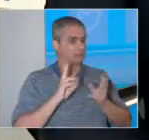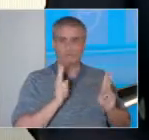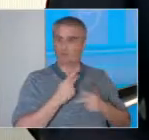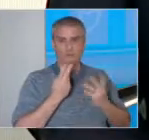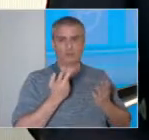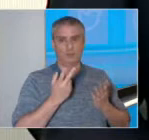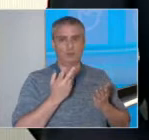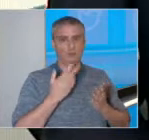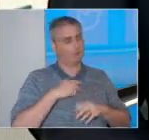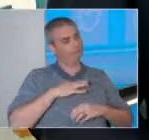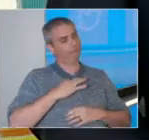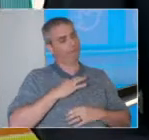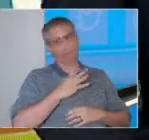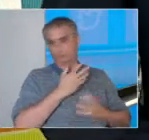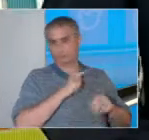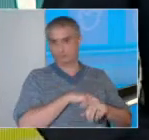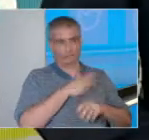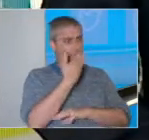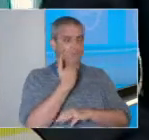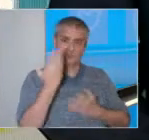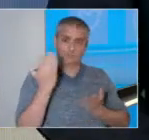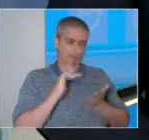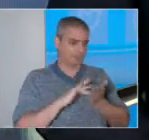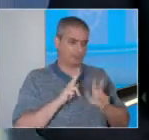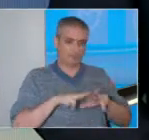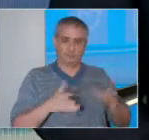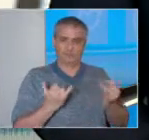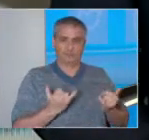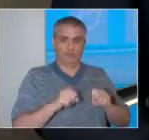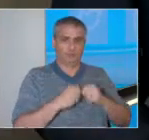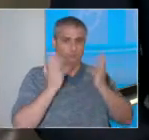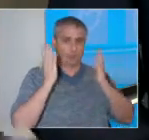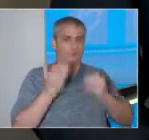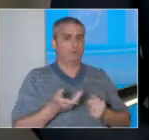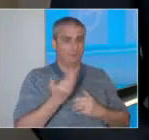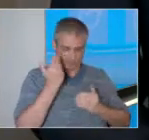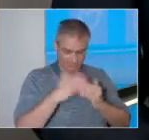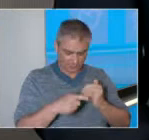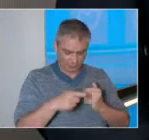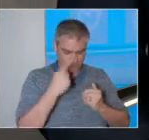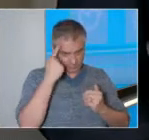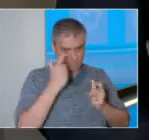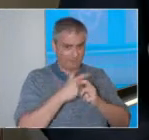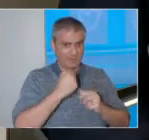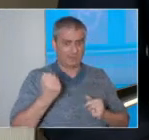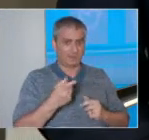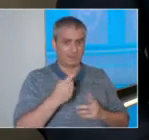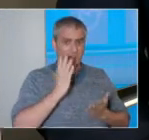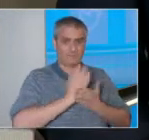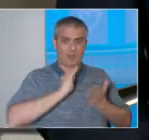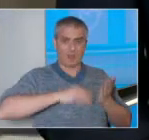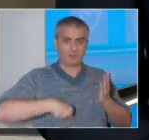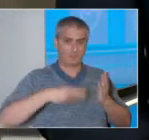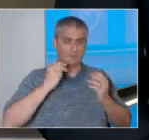אפשר לעמוד מהיציע בזמן שמדינת ישראל נמצאת במצב של המשבר החמור הזה. לסיום, אתה יודע, מפלגת ימינה חתמה